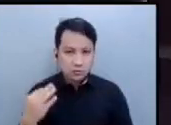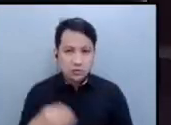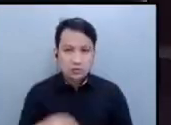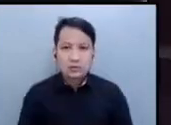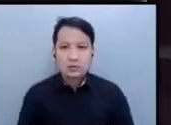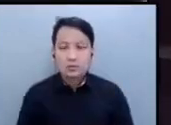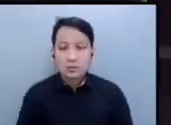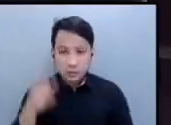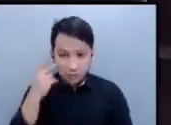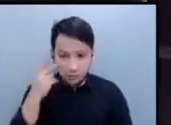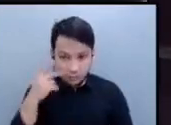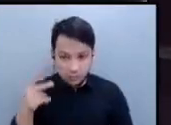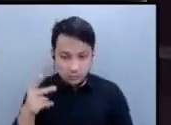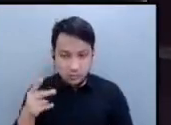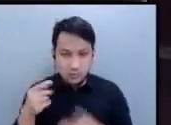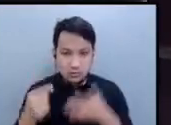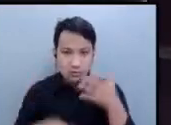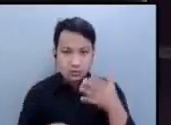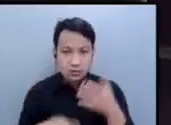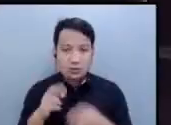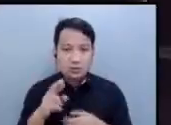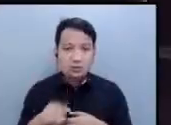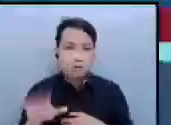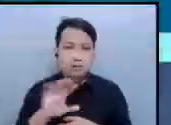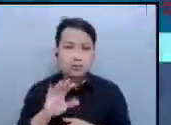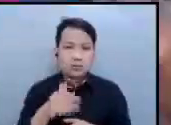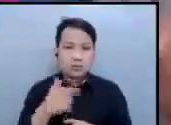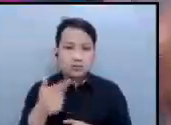Kenneth Pacientes sa detalye, Rise and Shine, Kenneth.